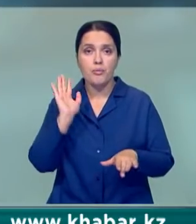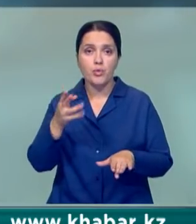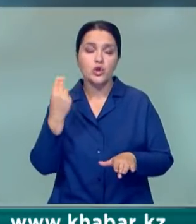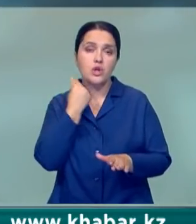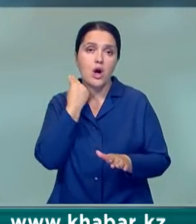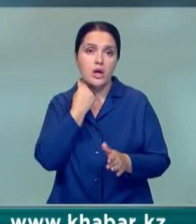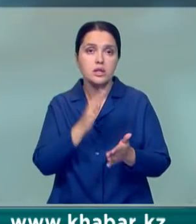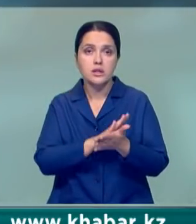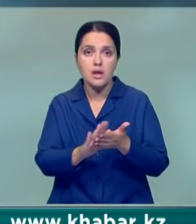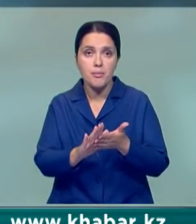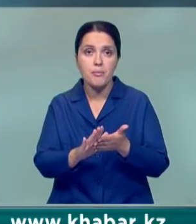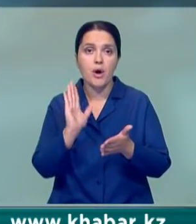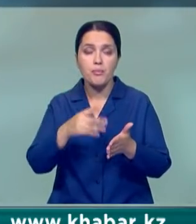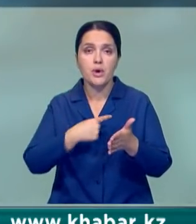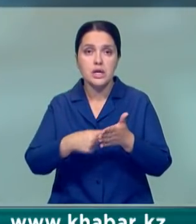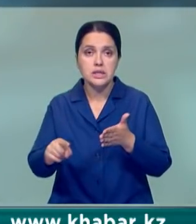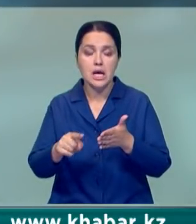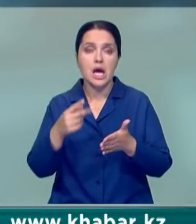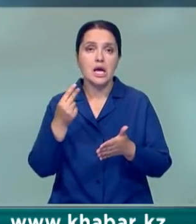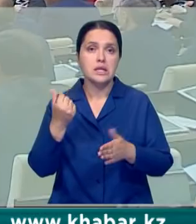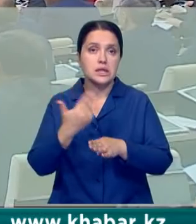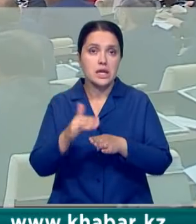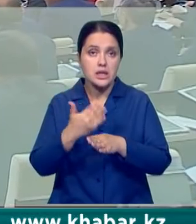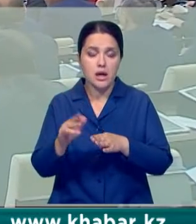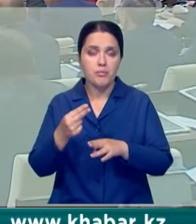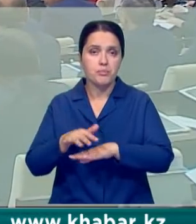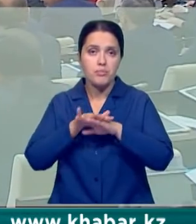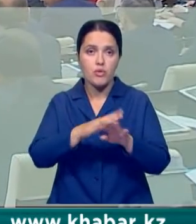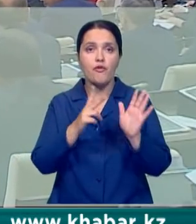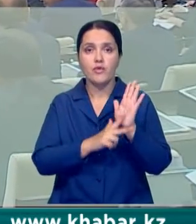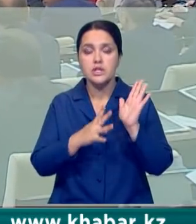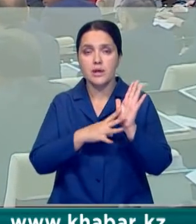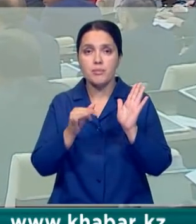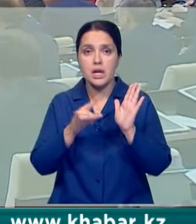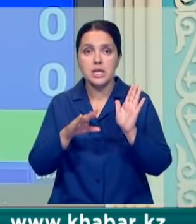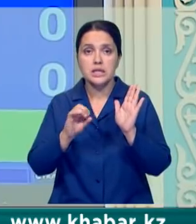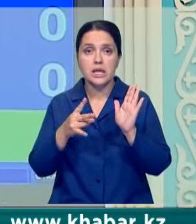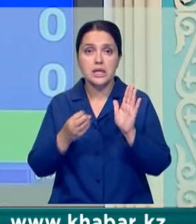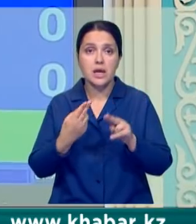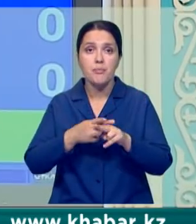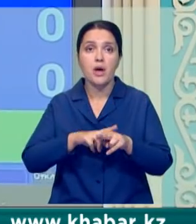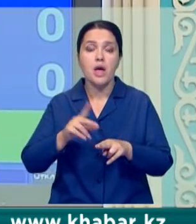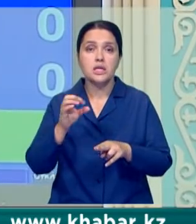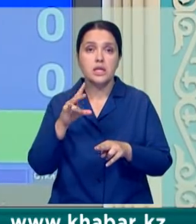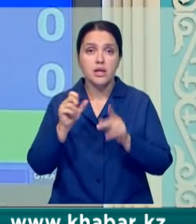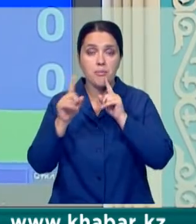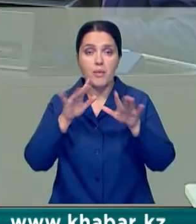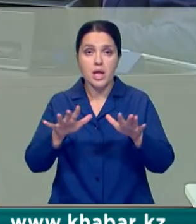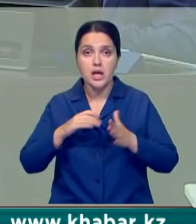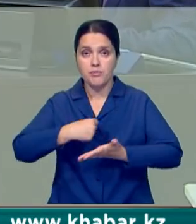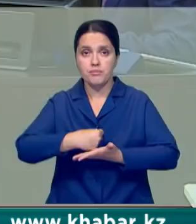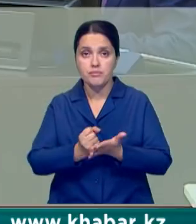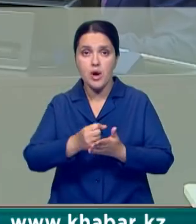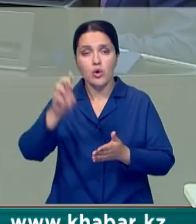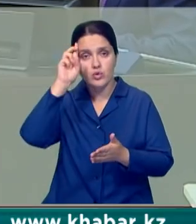предусматривается восемьдесят девять миллиардов тенге в заключение комитета по финансам и бюджета сената парламента сказано что государство